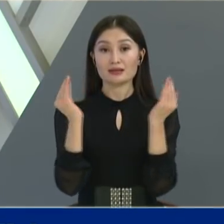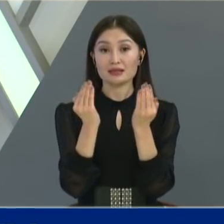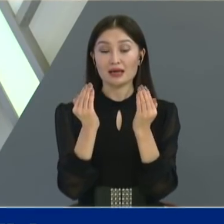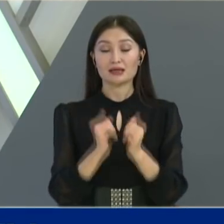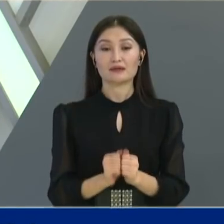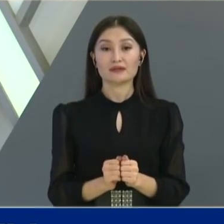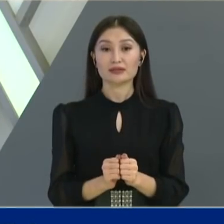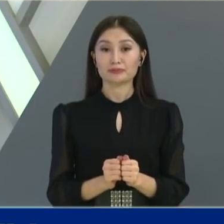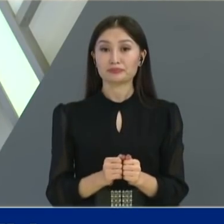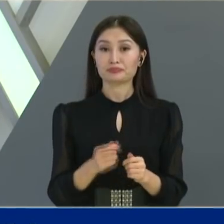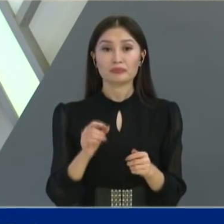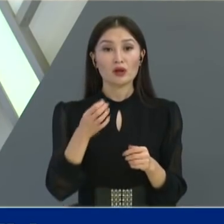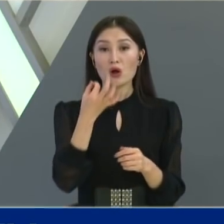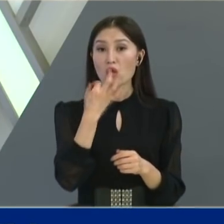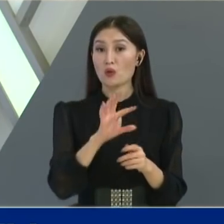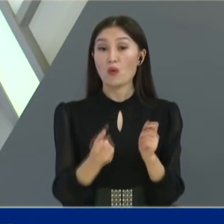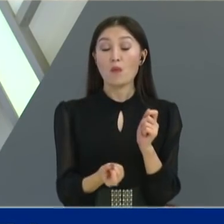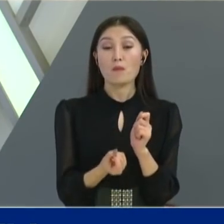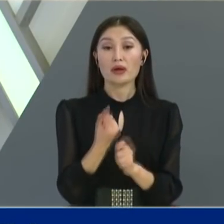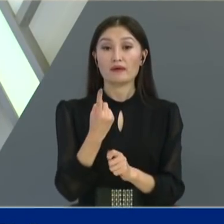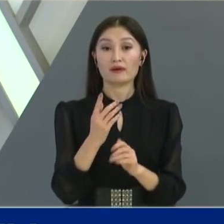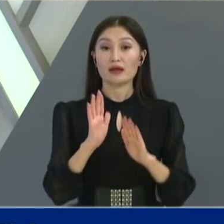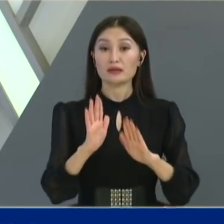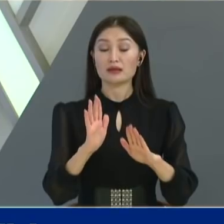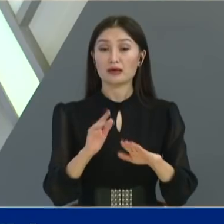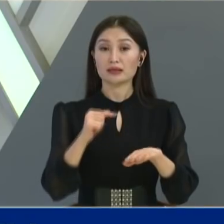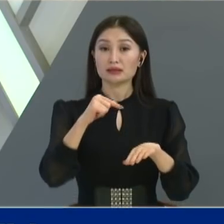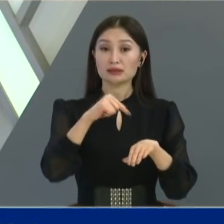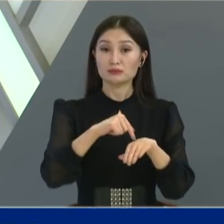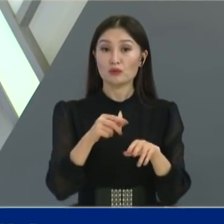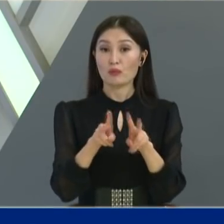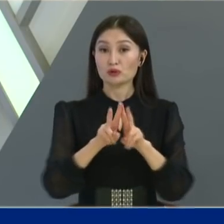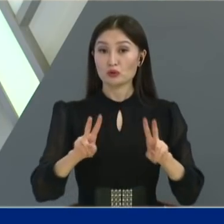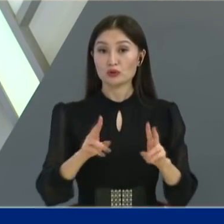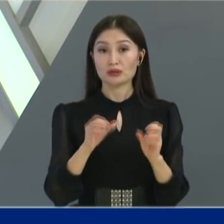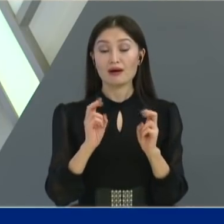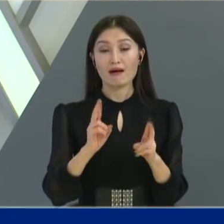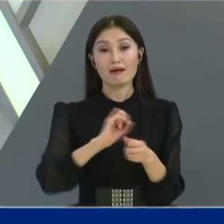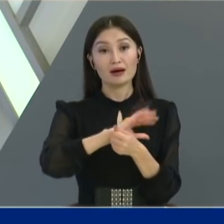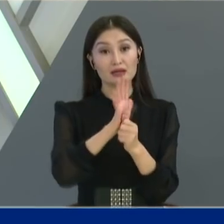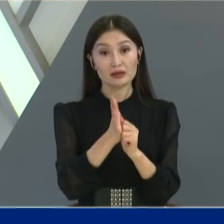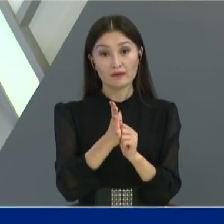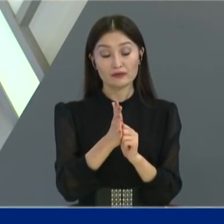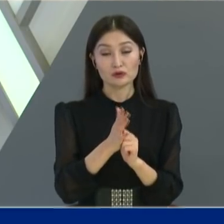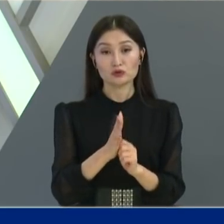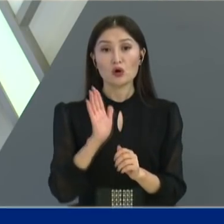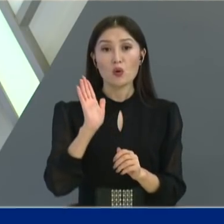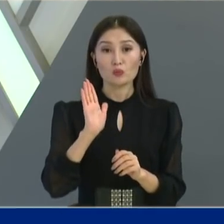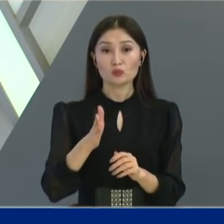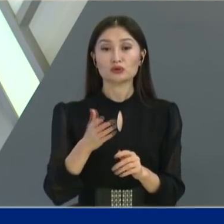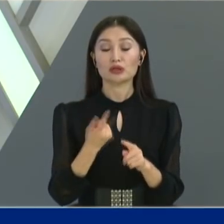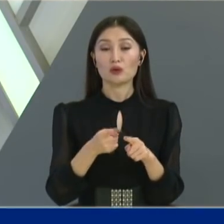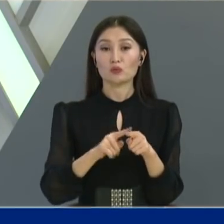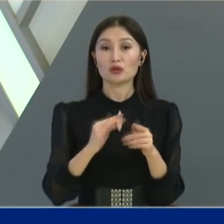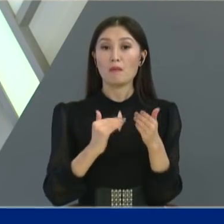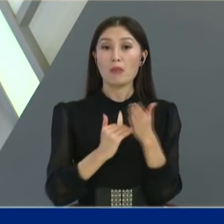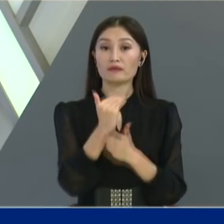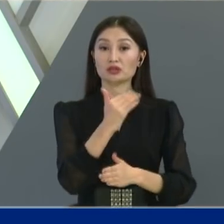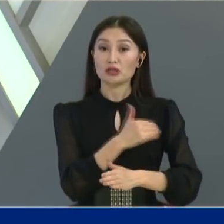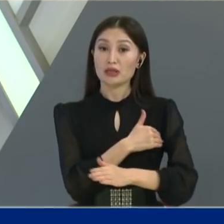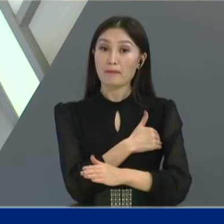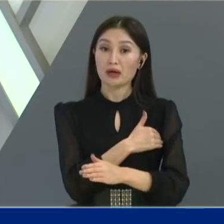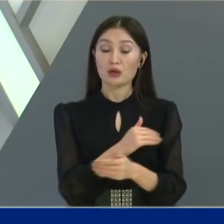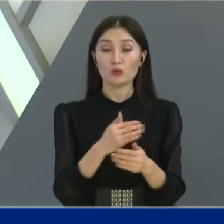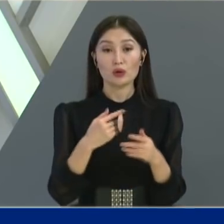При любом появлении таких вот симптоматик, схожие коронавирусной инфекции, пусть даже будет повышение температуры или